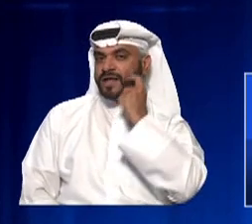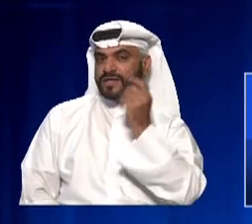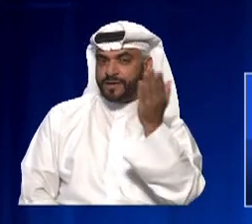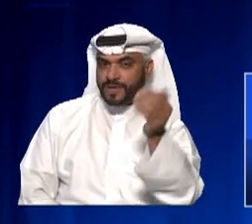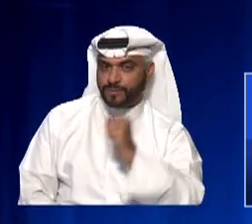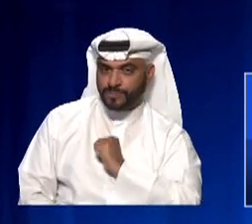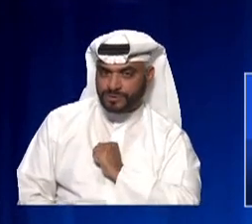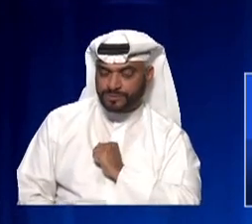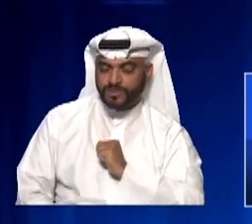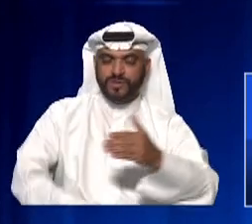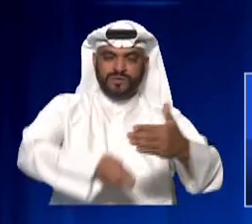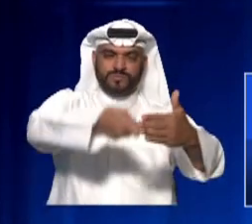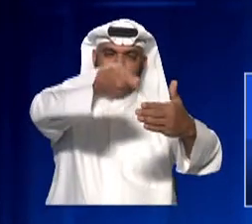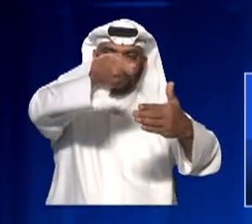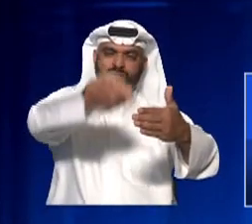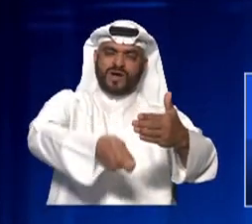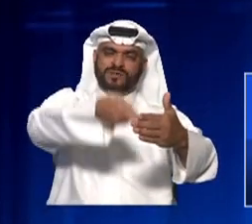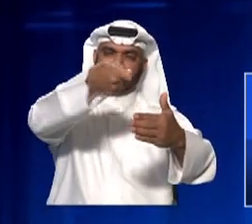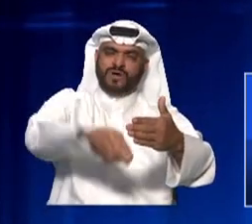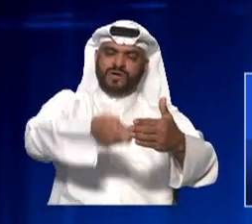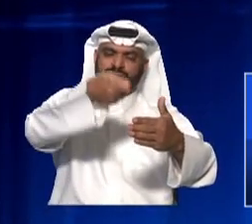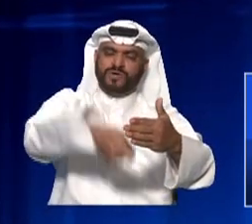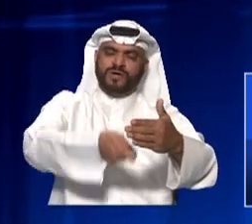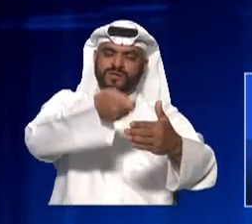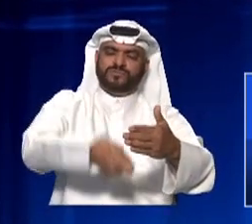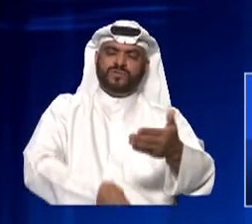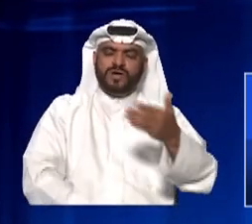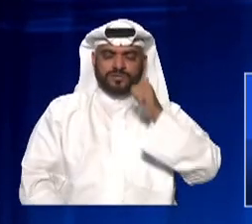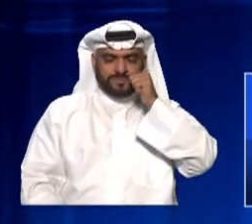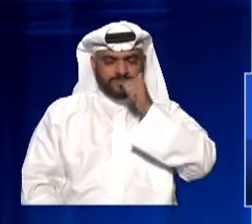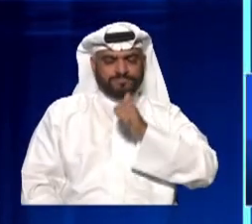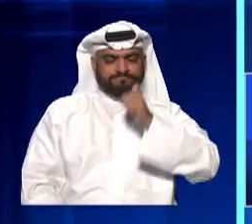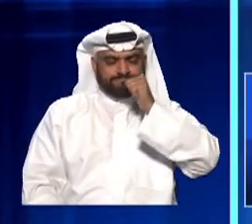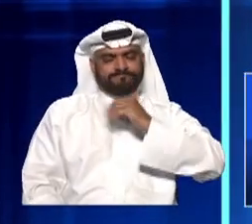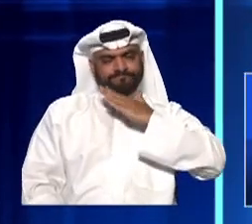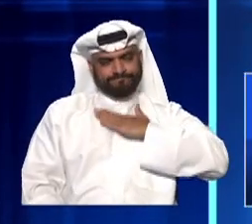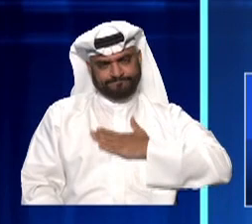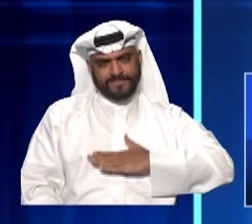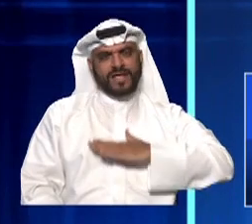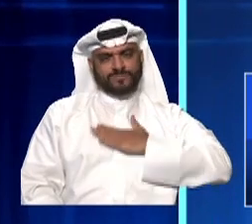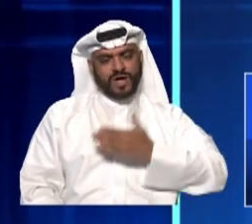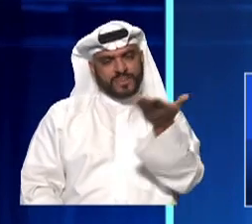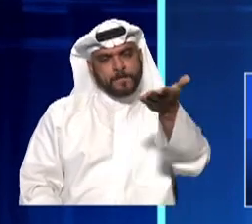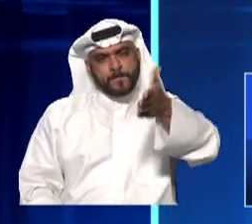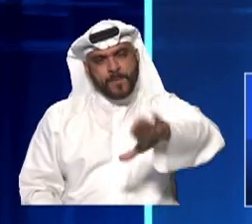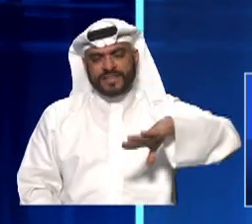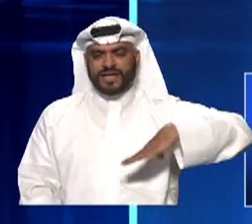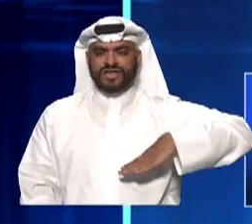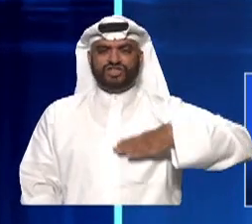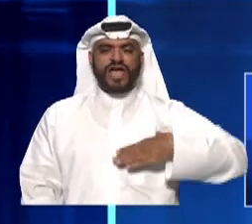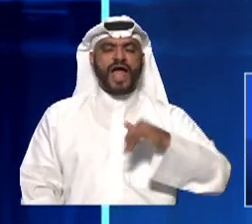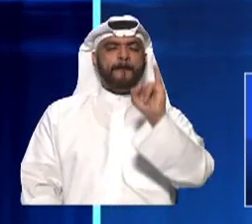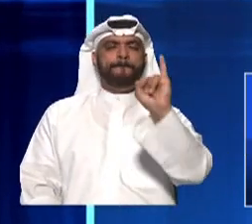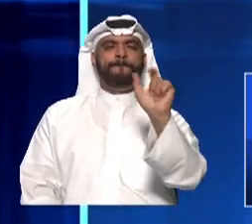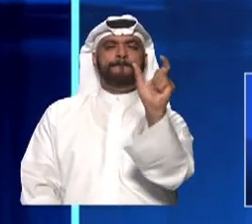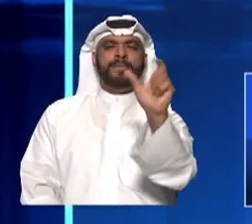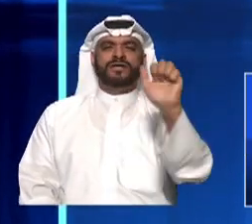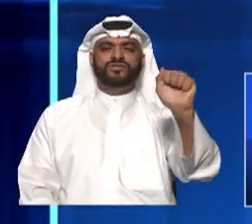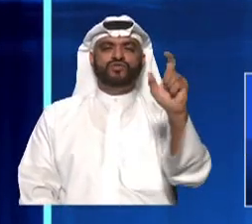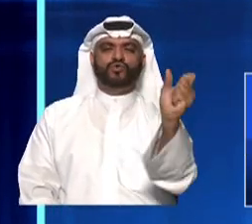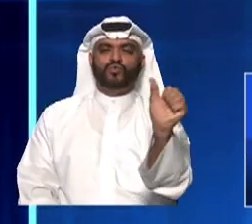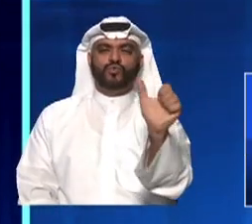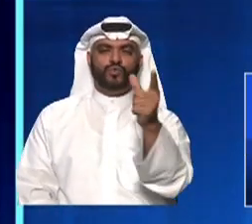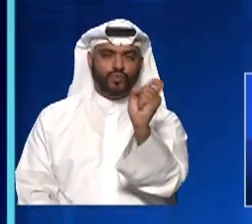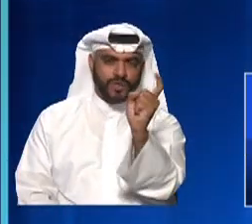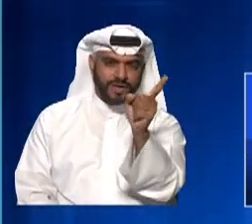الإمارات العربية المتحدة الشقيقة، أعرب فيها عن بالغ التعزي بوفاة الشيخ منصور الأحمد الجابر الصباح رحمه